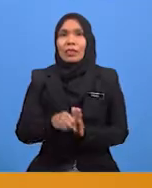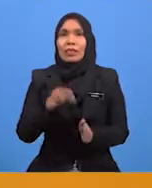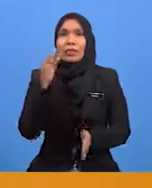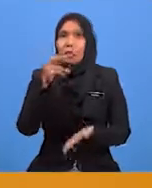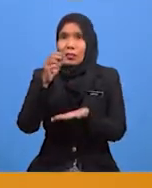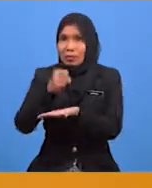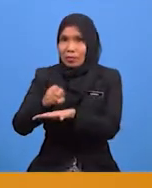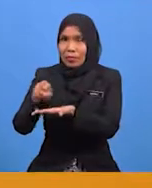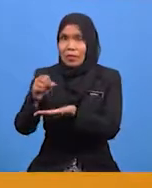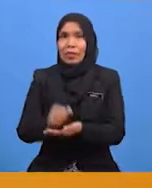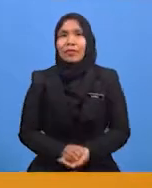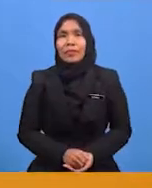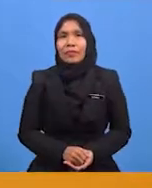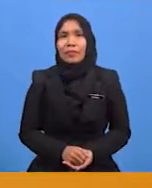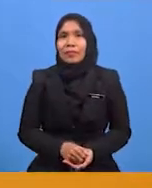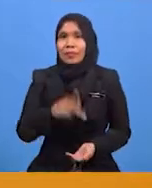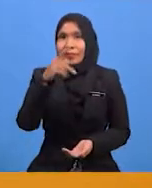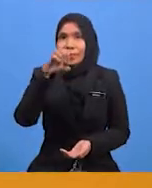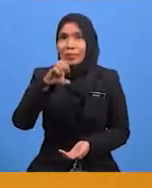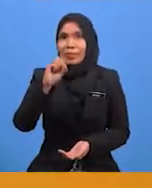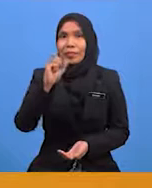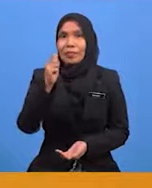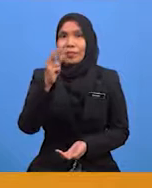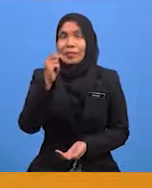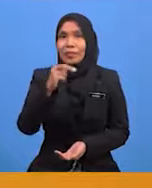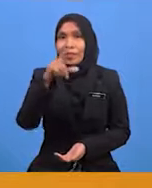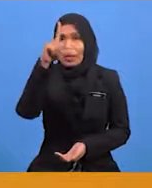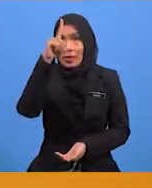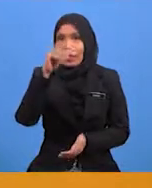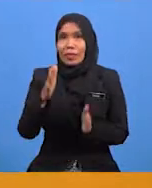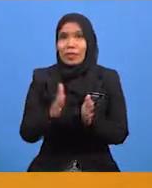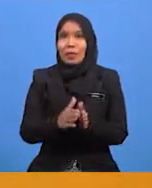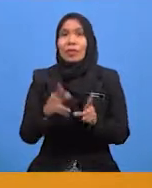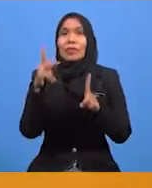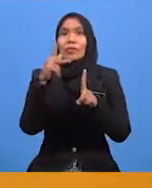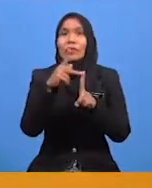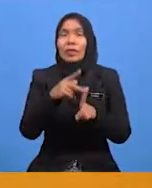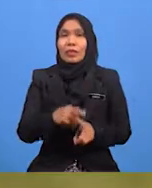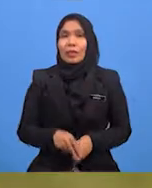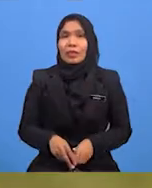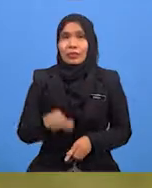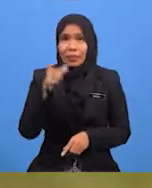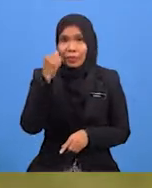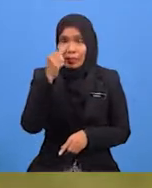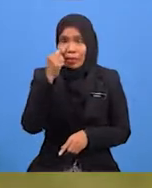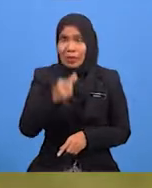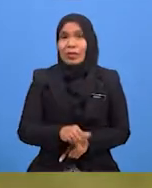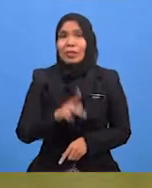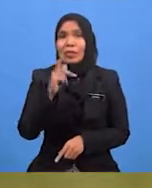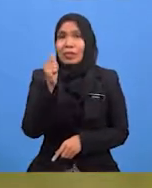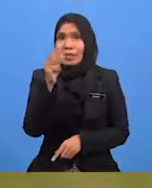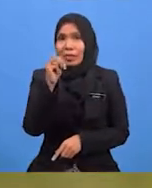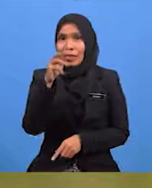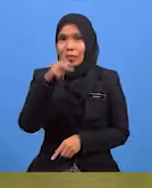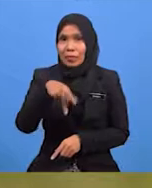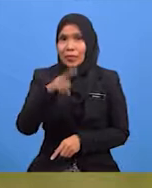iaitu pesan lelaki kecil kepada gadis kampus. Sajak ini kita ambil dari